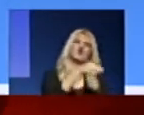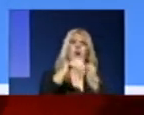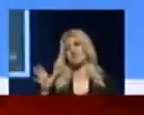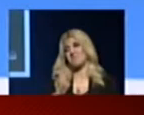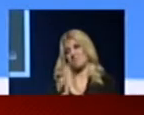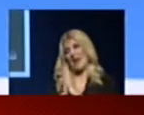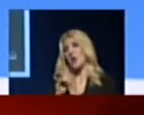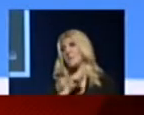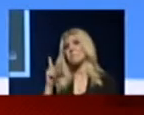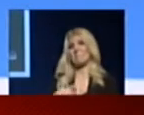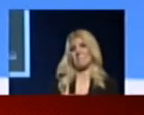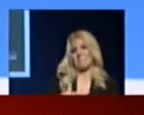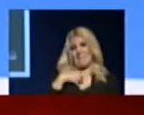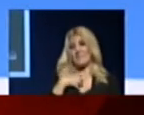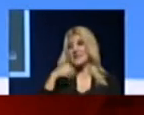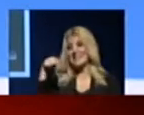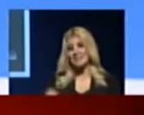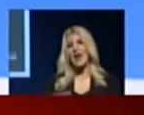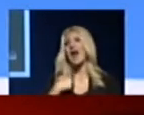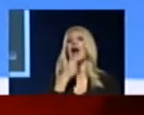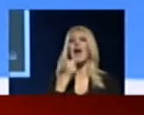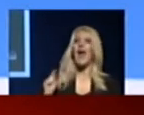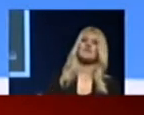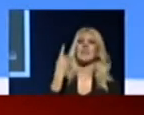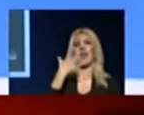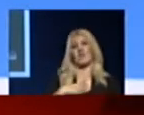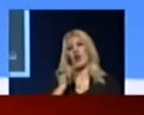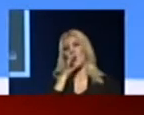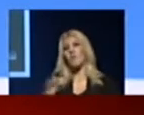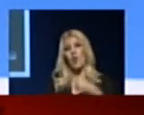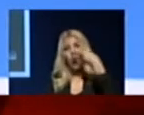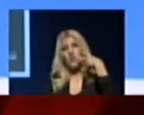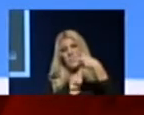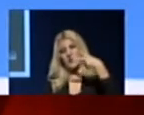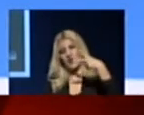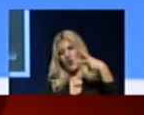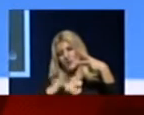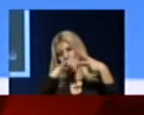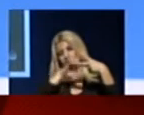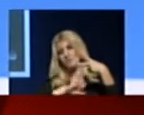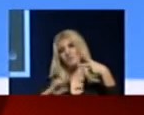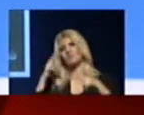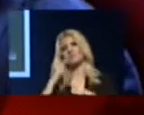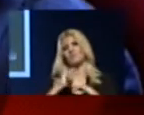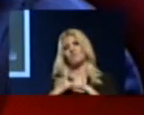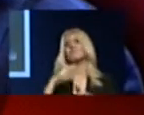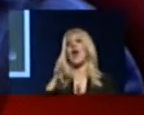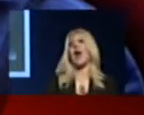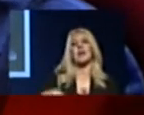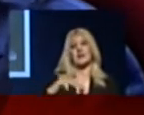έδωσαν τον τόνο των διεκδικήσεων. Φυσικά, προς αυτή την κατεύθυνση εμφατικές ήταν οι αναφορές του Προέδρου της ΤΕΜΕΣ, Αχιλέα